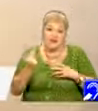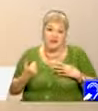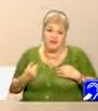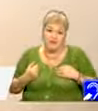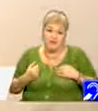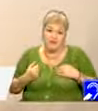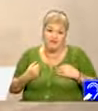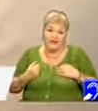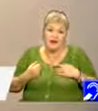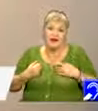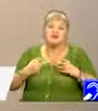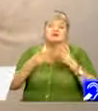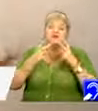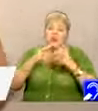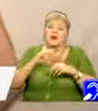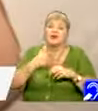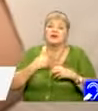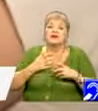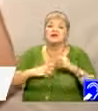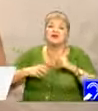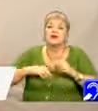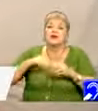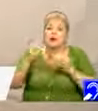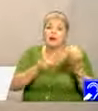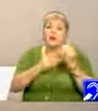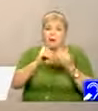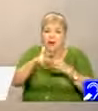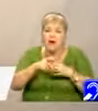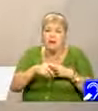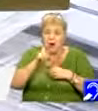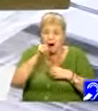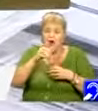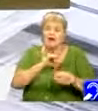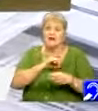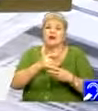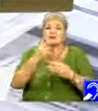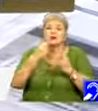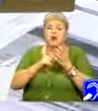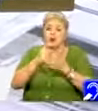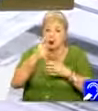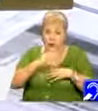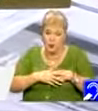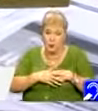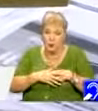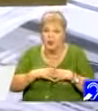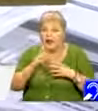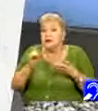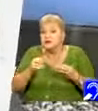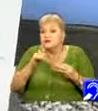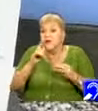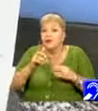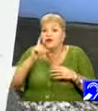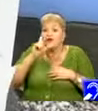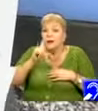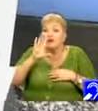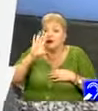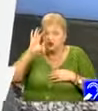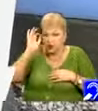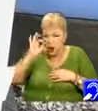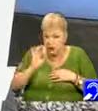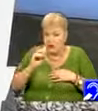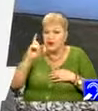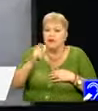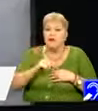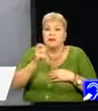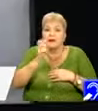pentru care solicităm și consulturile pentru un infecționist pentru adulți. 75% dintre